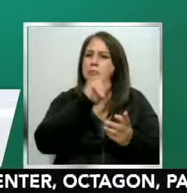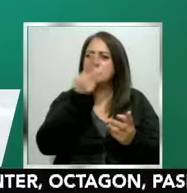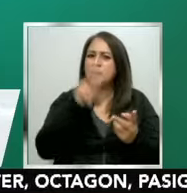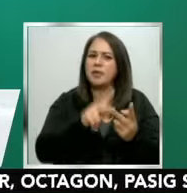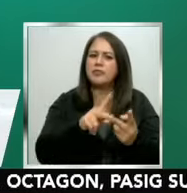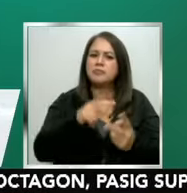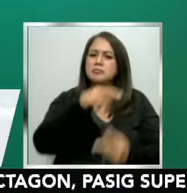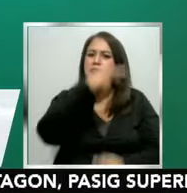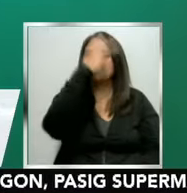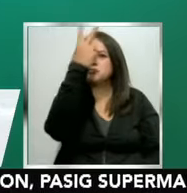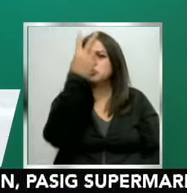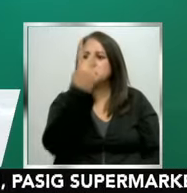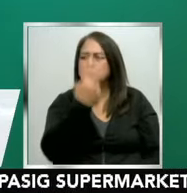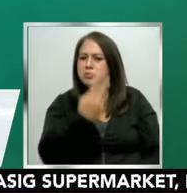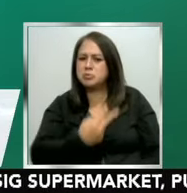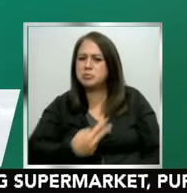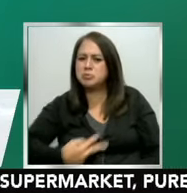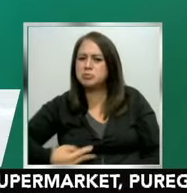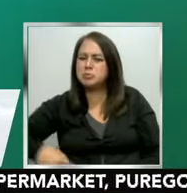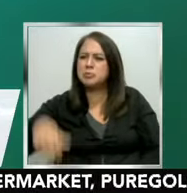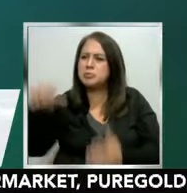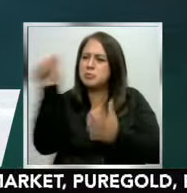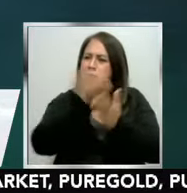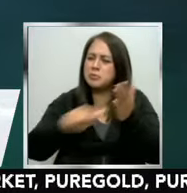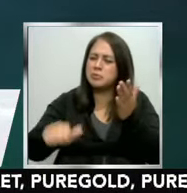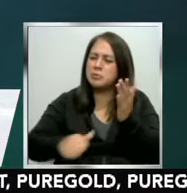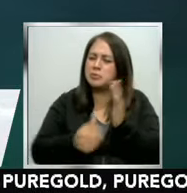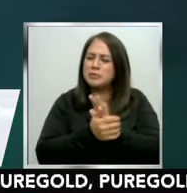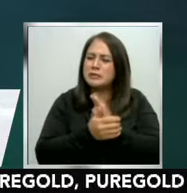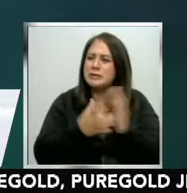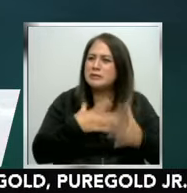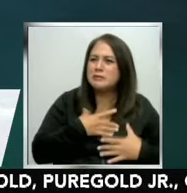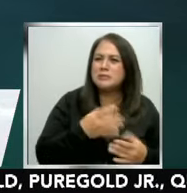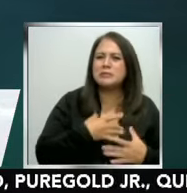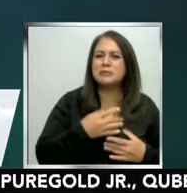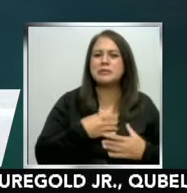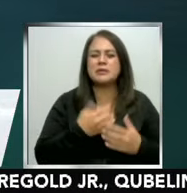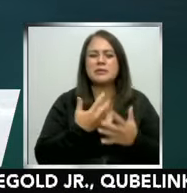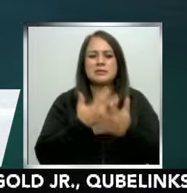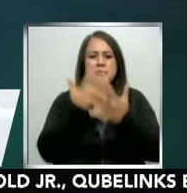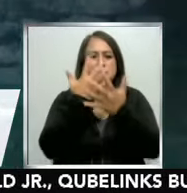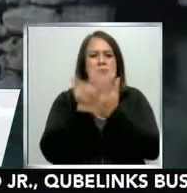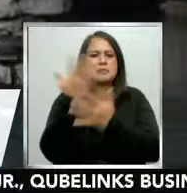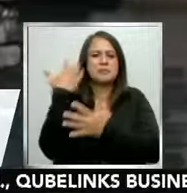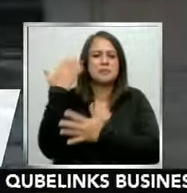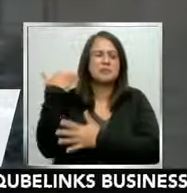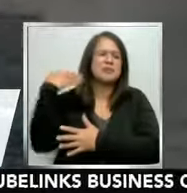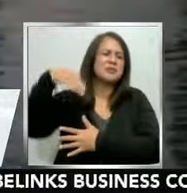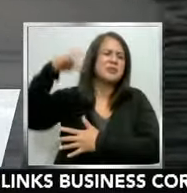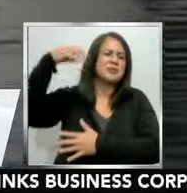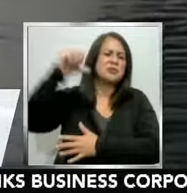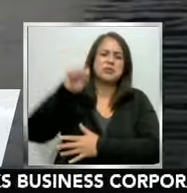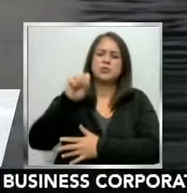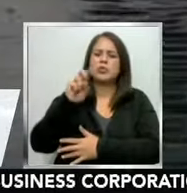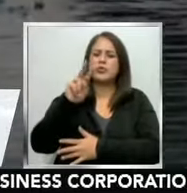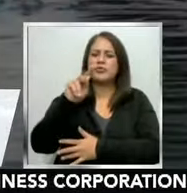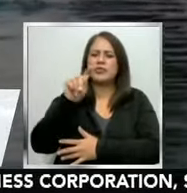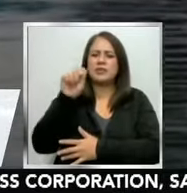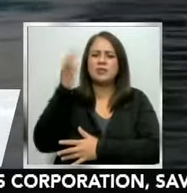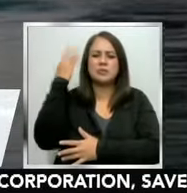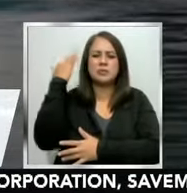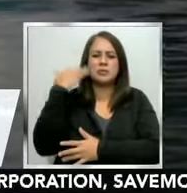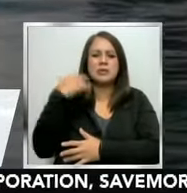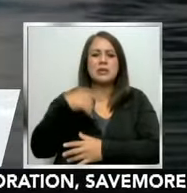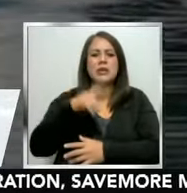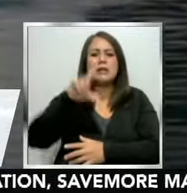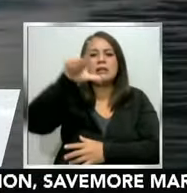at art enthusiasts. Ginawa ang exhibit sa isang bilangguan noong Soviet era na nakatayo sa quarry na kalaunay binaha